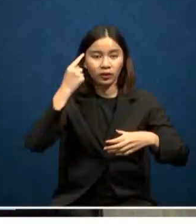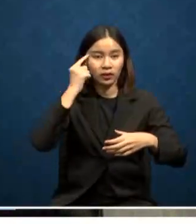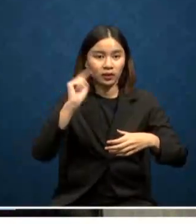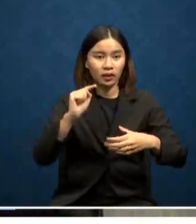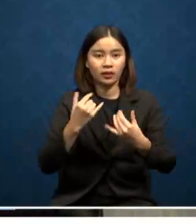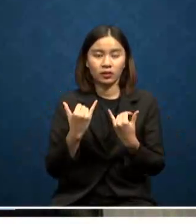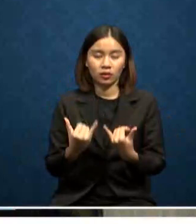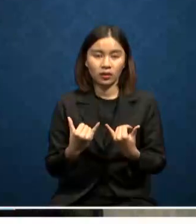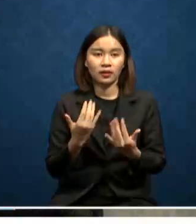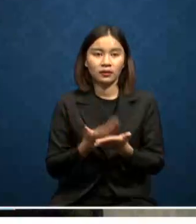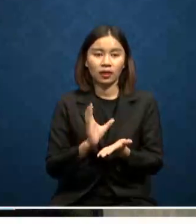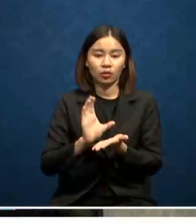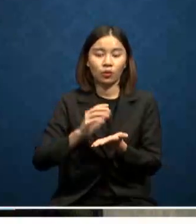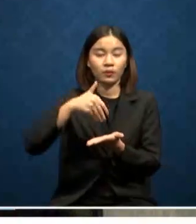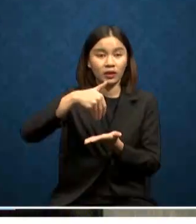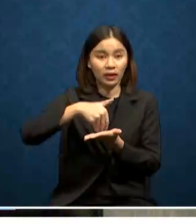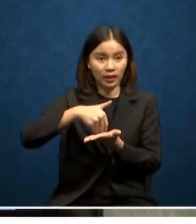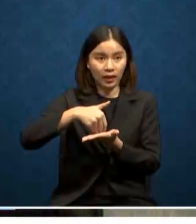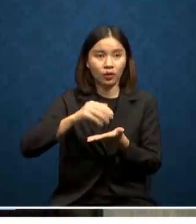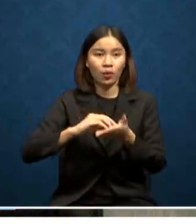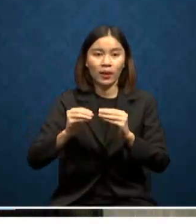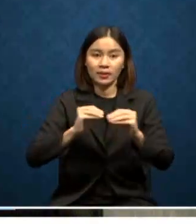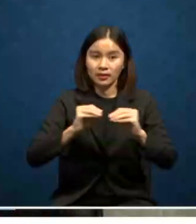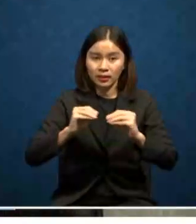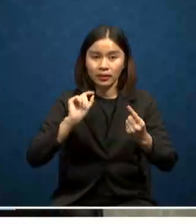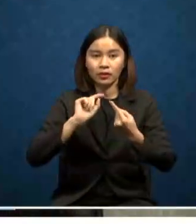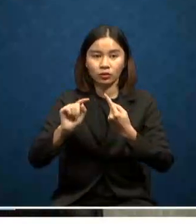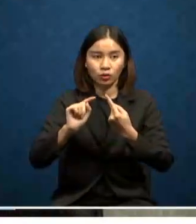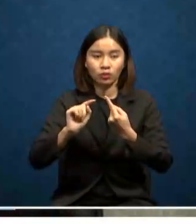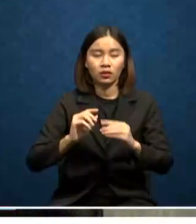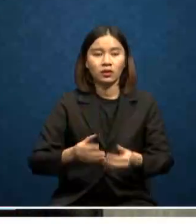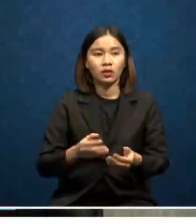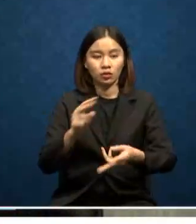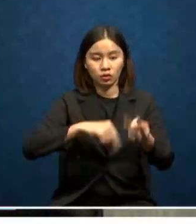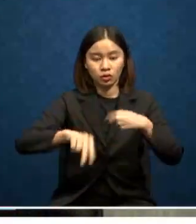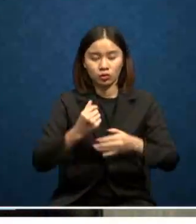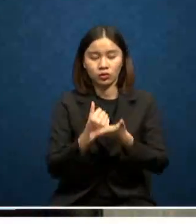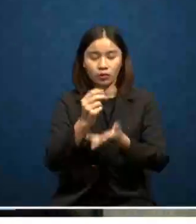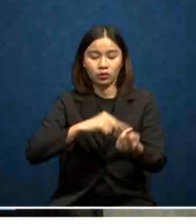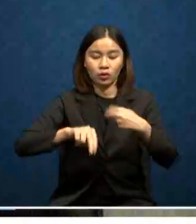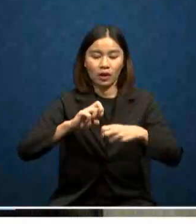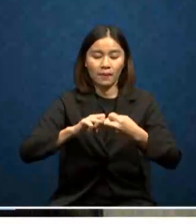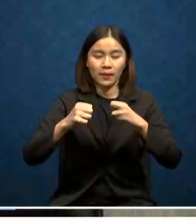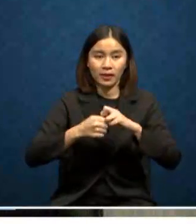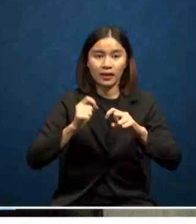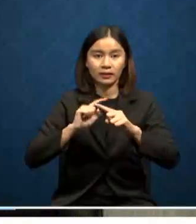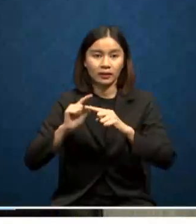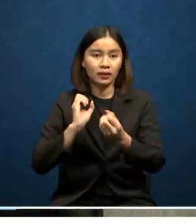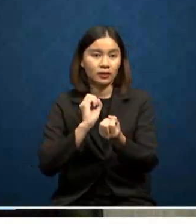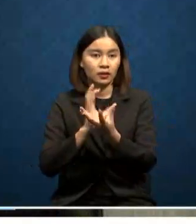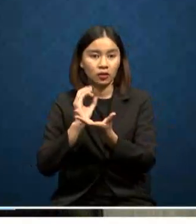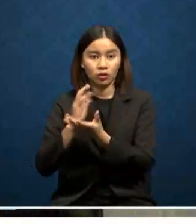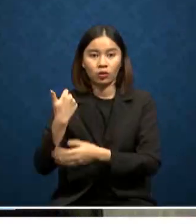ในส่วนนี้งบกลางน่าจะได้เกลี่ยไปอยู่ในส่วนนั้นเพื่อที่จะดูแลปัญหาที่จะอาจจะเกิดขึ้นม